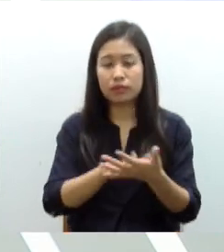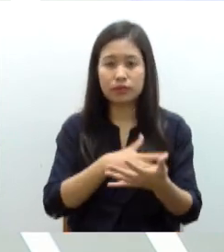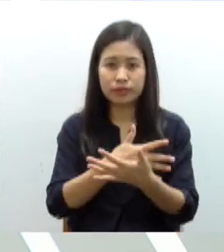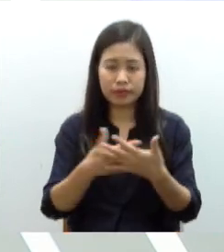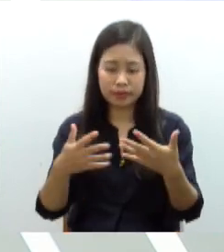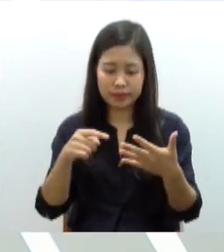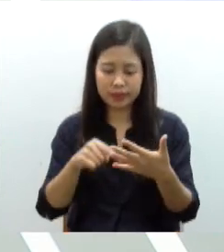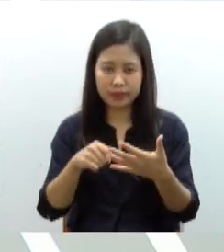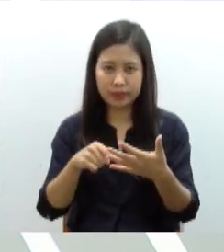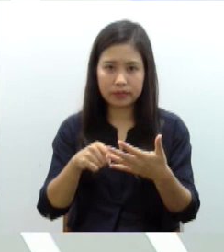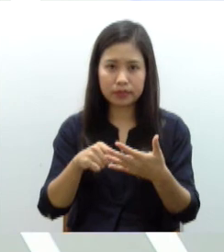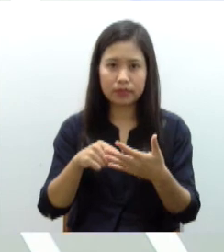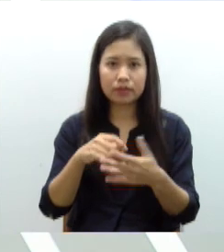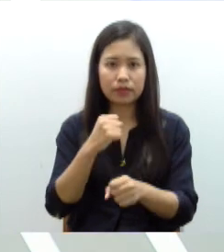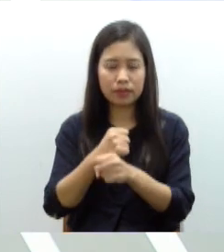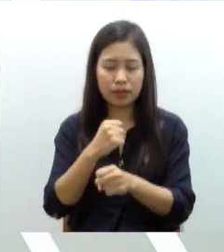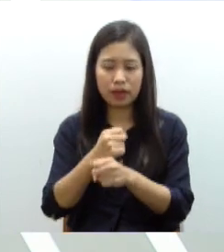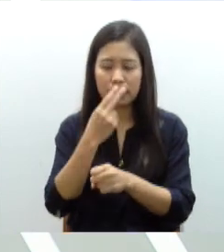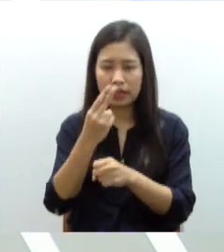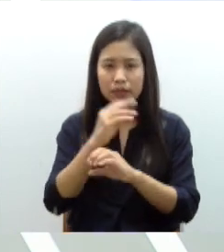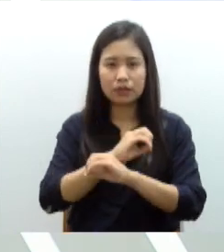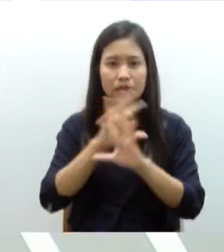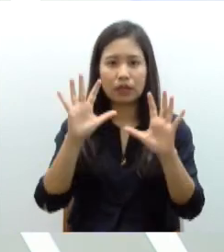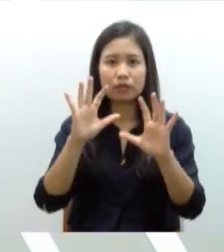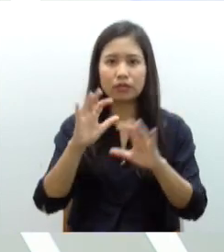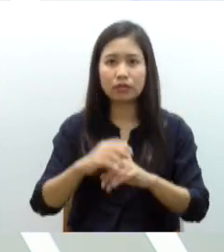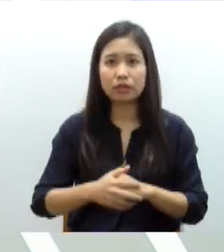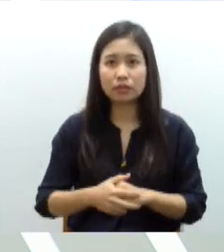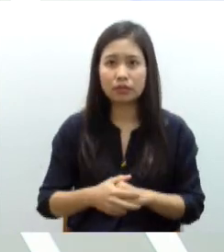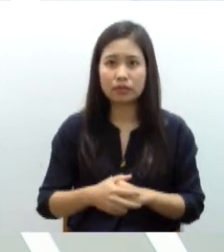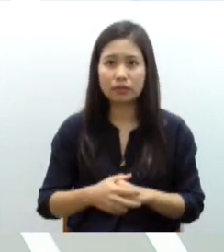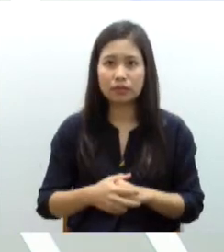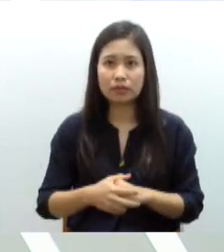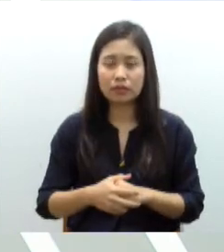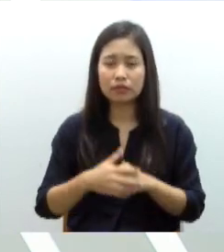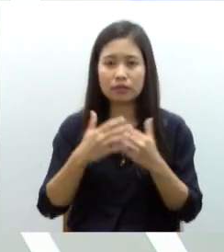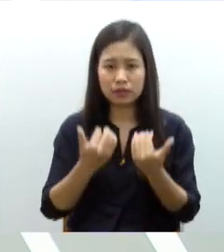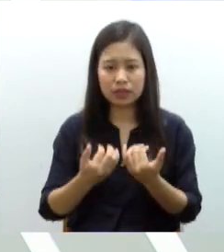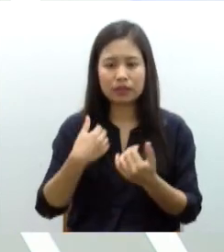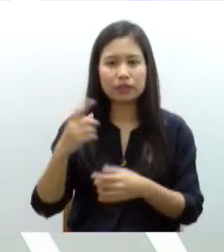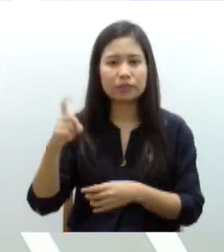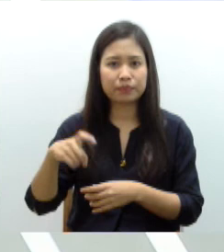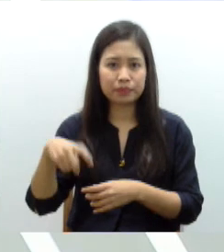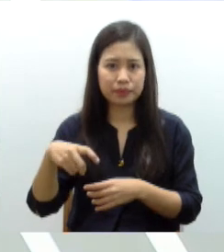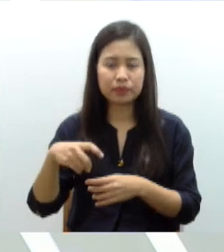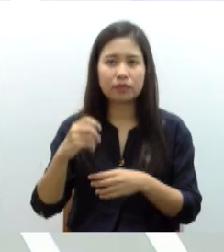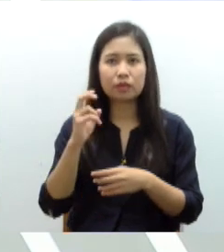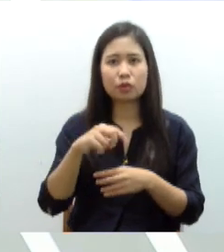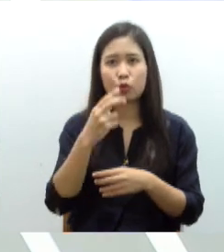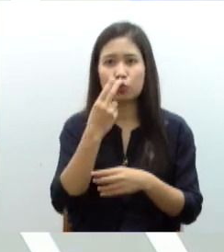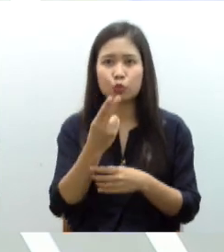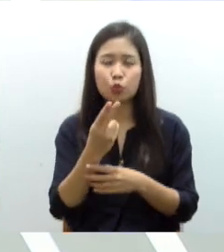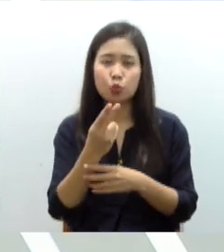ะปรับไม่เกิน 60,000 บาทหรือทั้งจำทั้งปรับมันไม่ใช่เรื่องทุจริตนะครับแต่มันเป็นความเสี่ยงเหมือนเอาง่ายๆสถานการณ์โควิดนี่